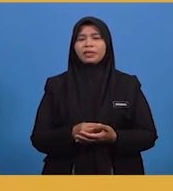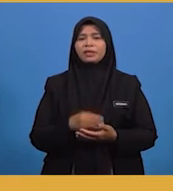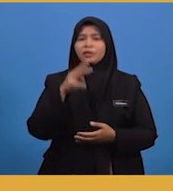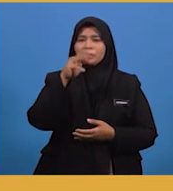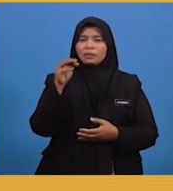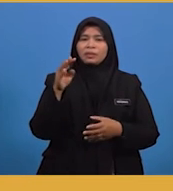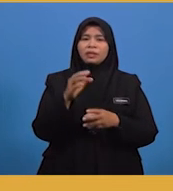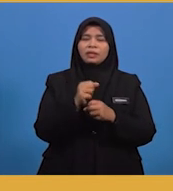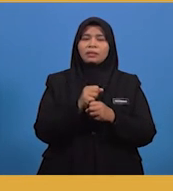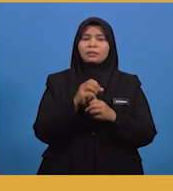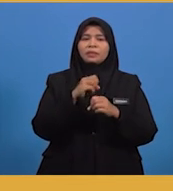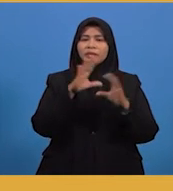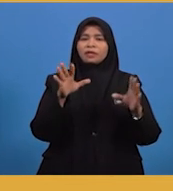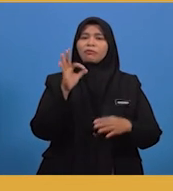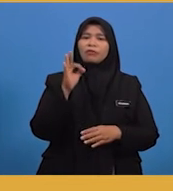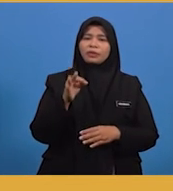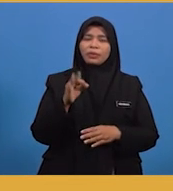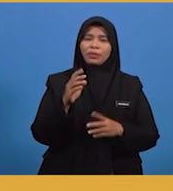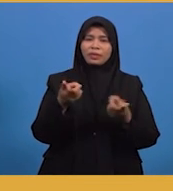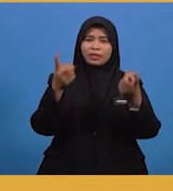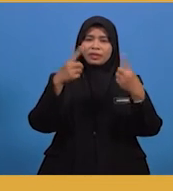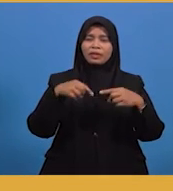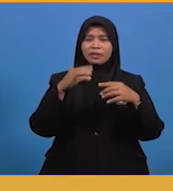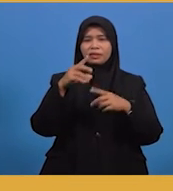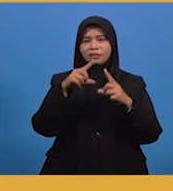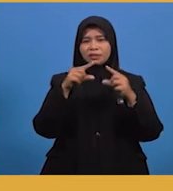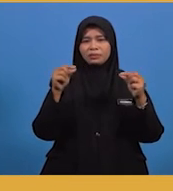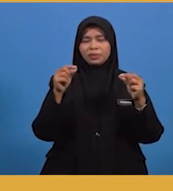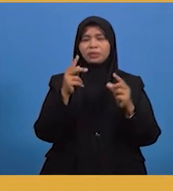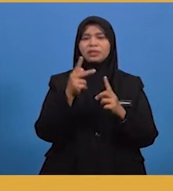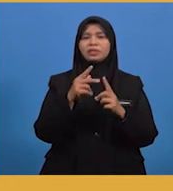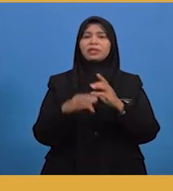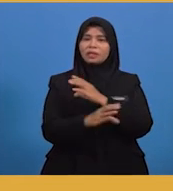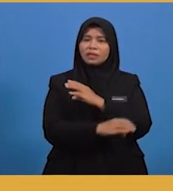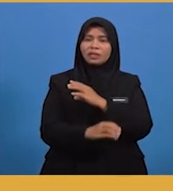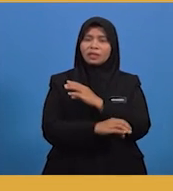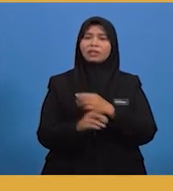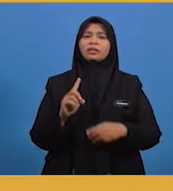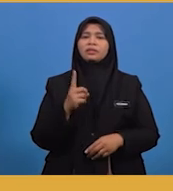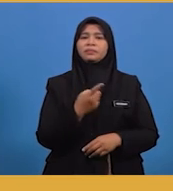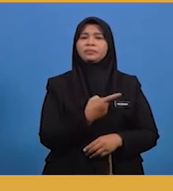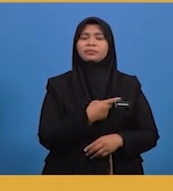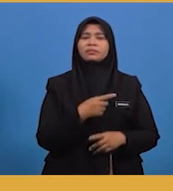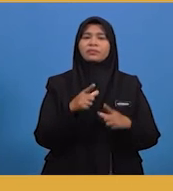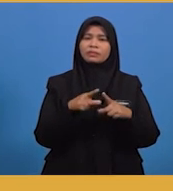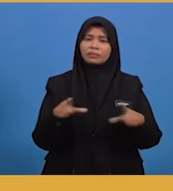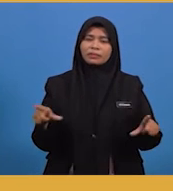dapat menyatakan faktor-faktor kedatangan Jepun ke negara kita. Selain itu